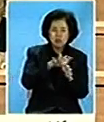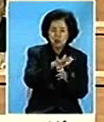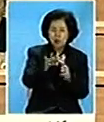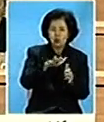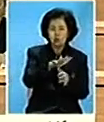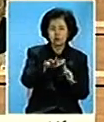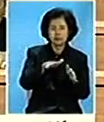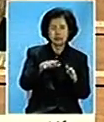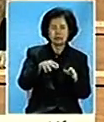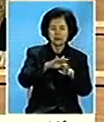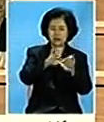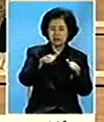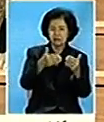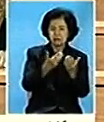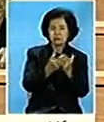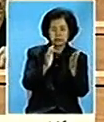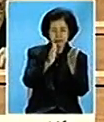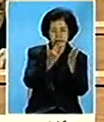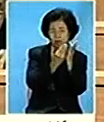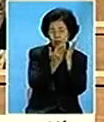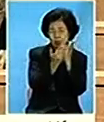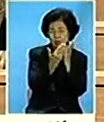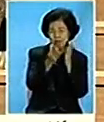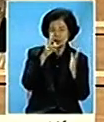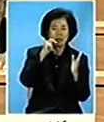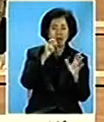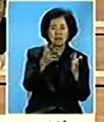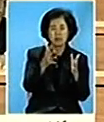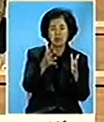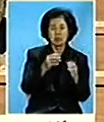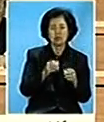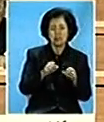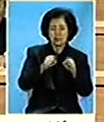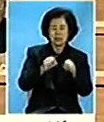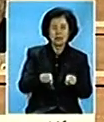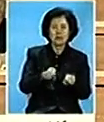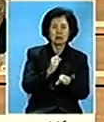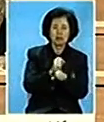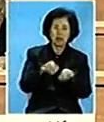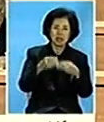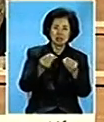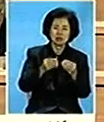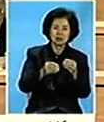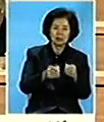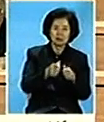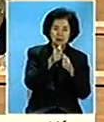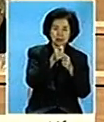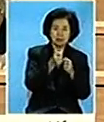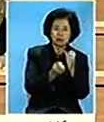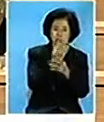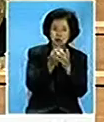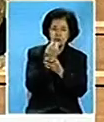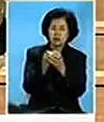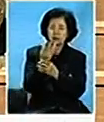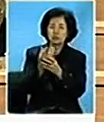ที่ในจังหวัดภาคอีสานซึ่งขาดแคลนน้ำมากยิ่งขึ้นก็อาจจะสามารถทำให้ปลูกพืชผลการเกษตรอย่างเช่นข้